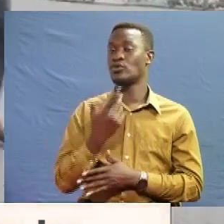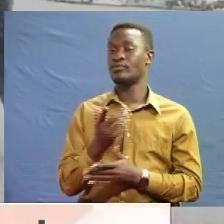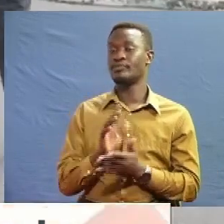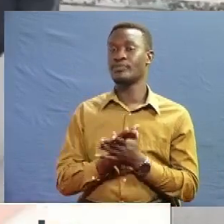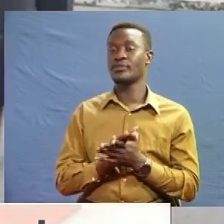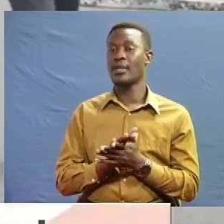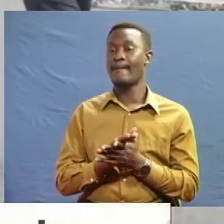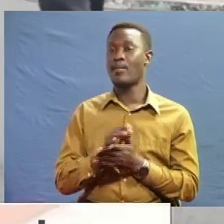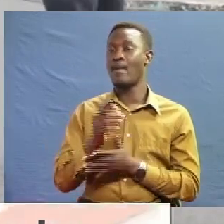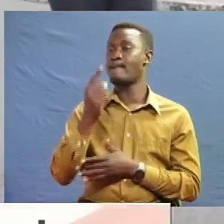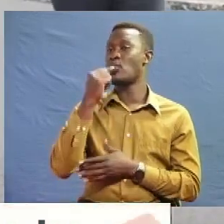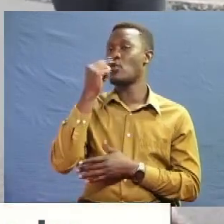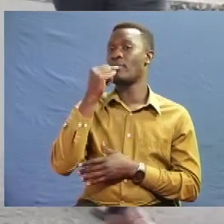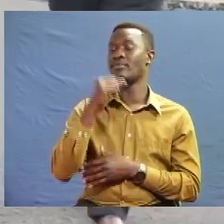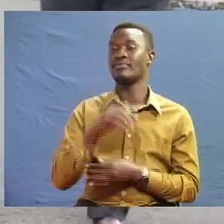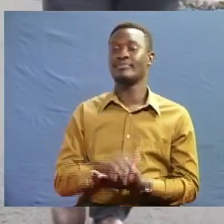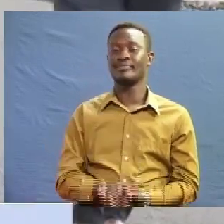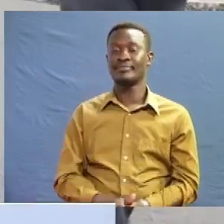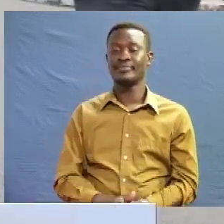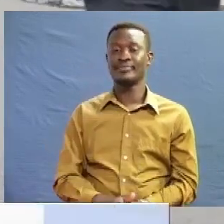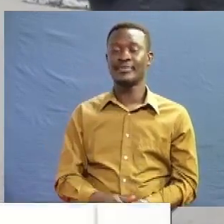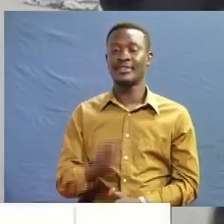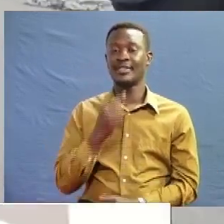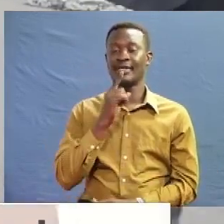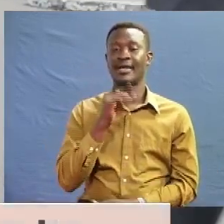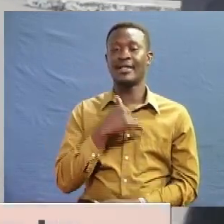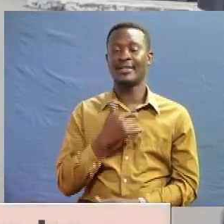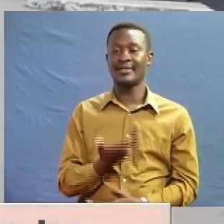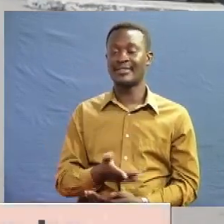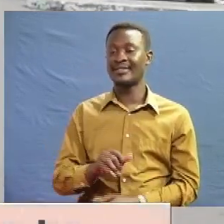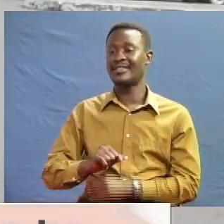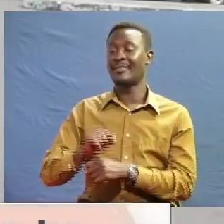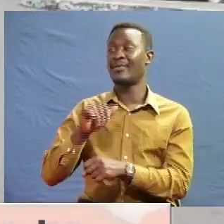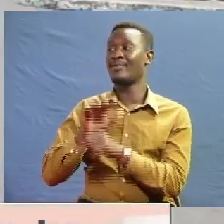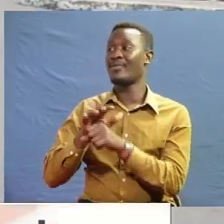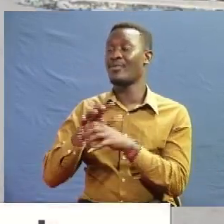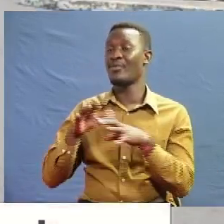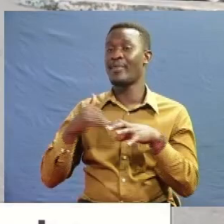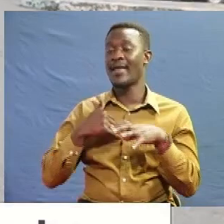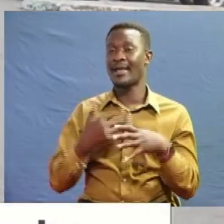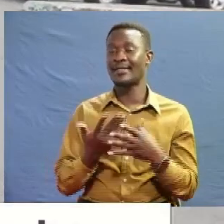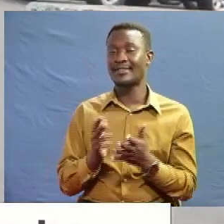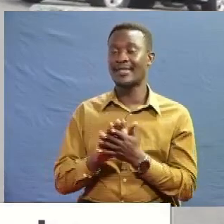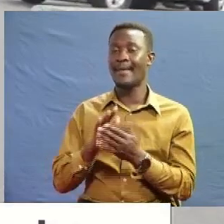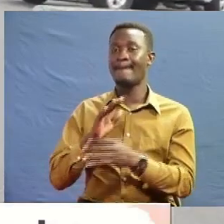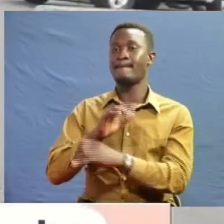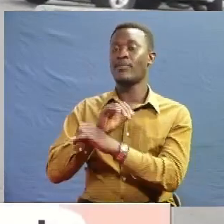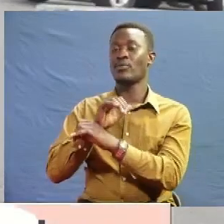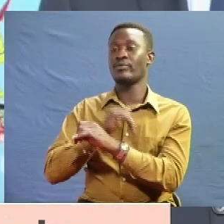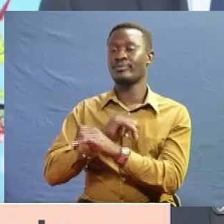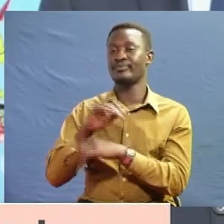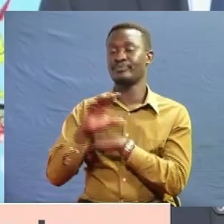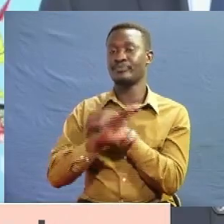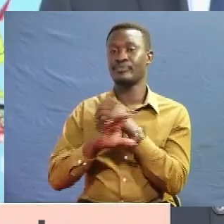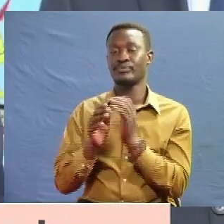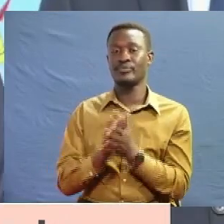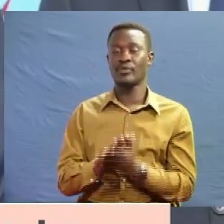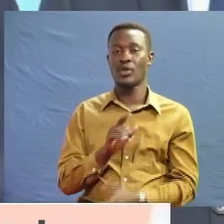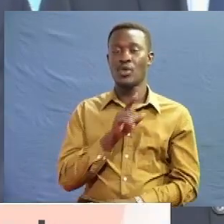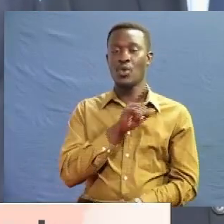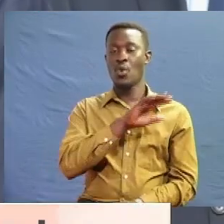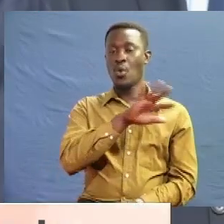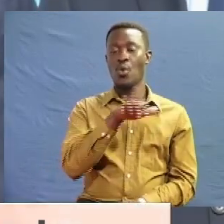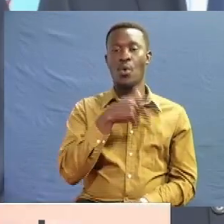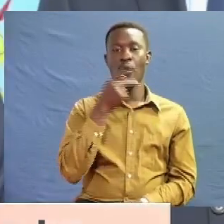chanjo ya polio ya mdomo. Alisema ni msaada mkubwa kwa juhudi za kinga za nchi. To all our parents